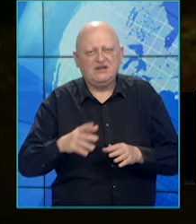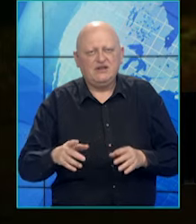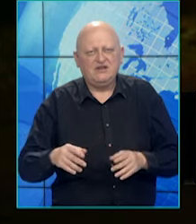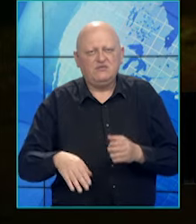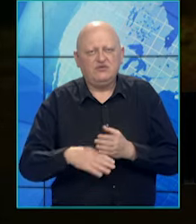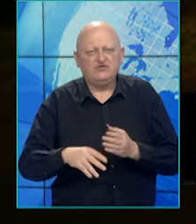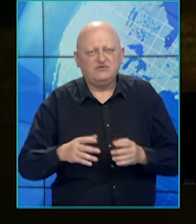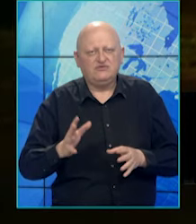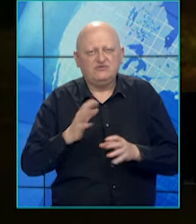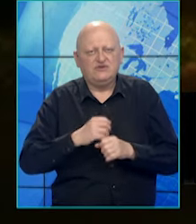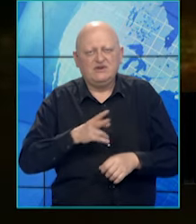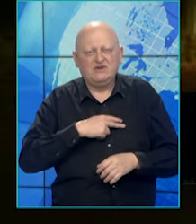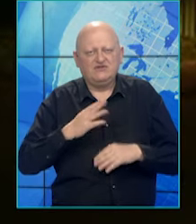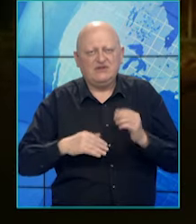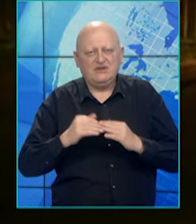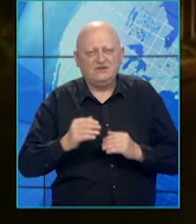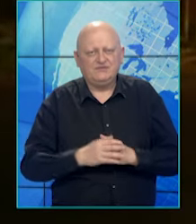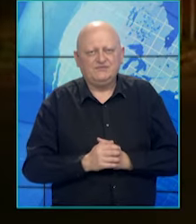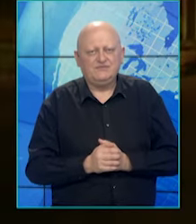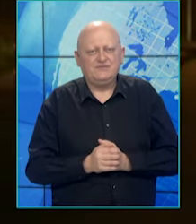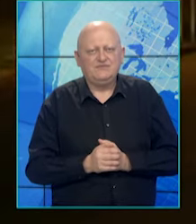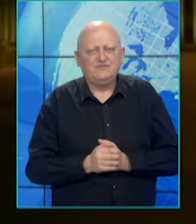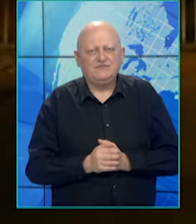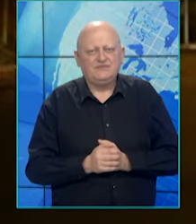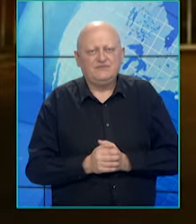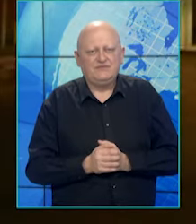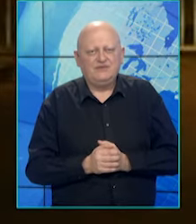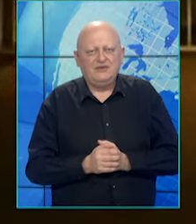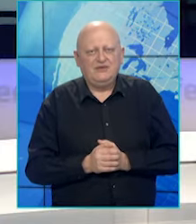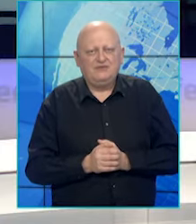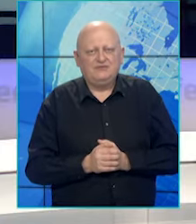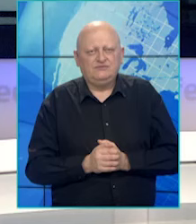centra ili potiču iz izvršenja krivičnih djela.